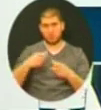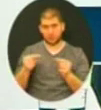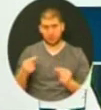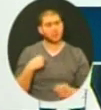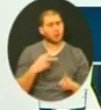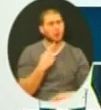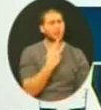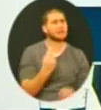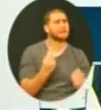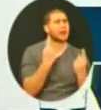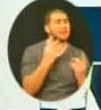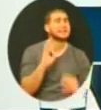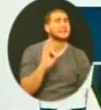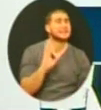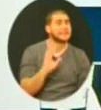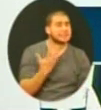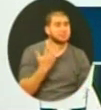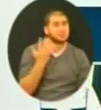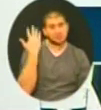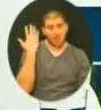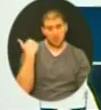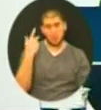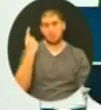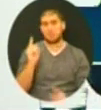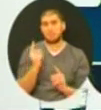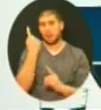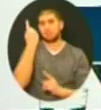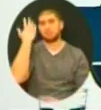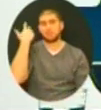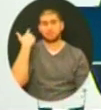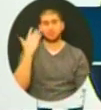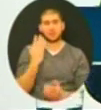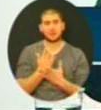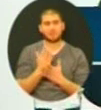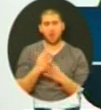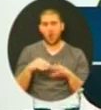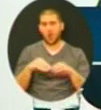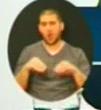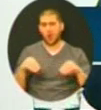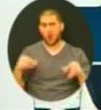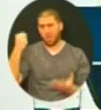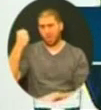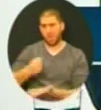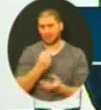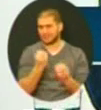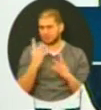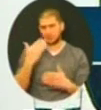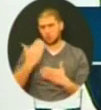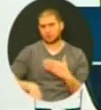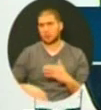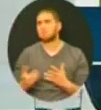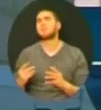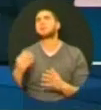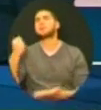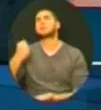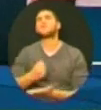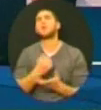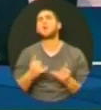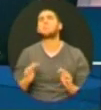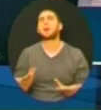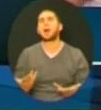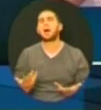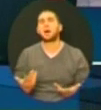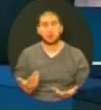אחד, שאם פעם היו תוקפים גבעות חול, העניין הזה נפסק. מה תקפו? אז מה תקפו היום?